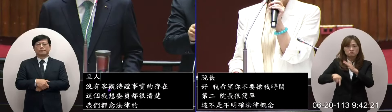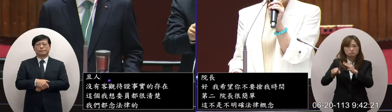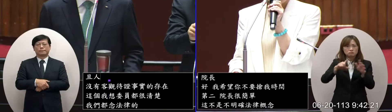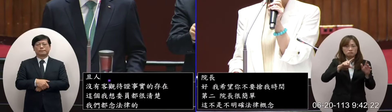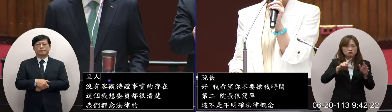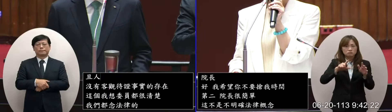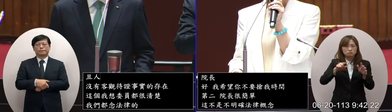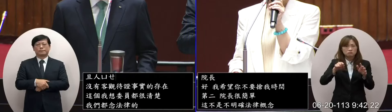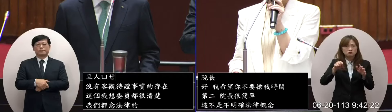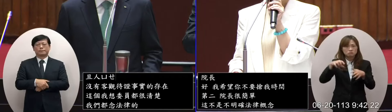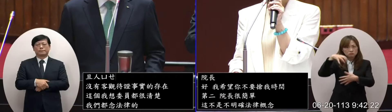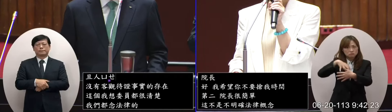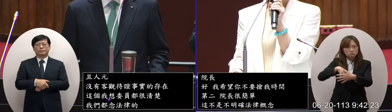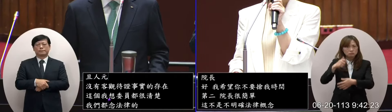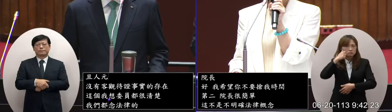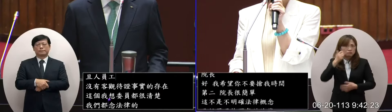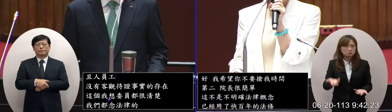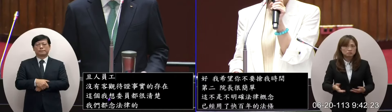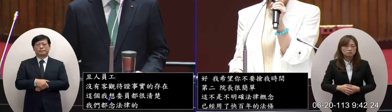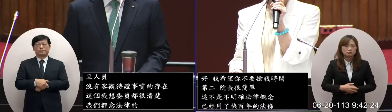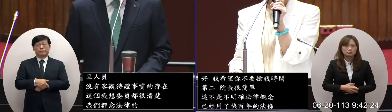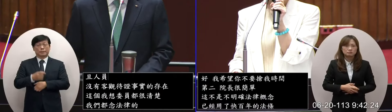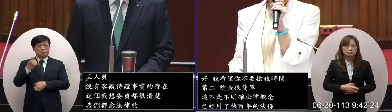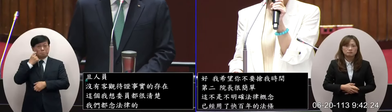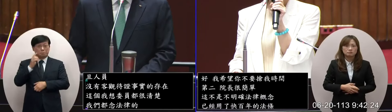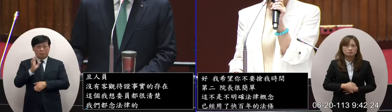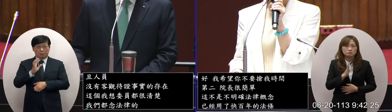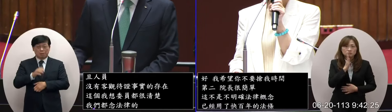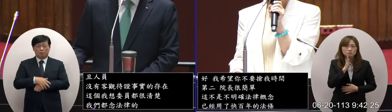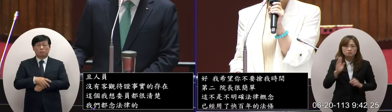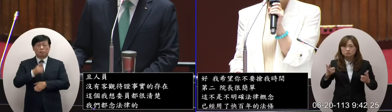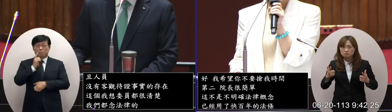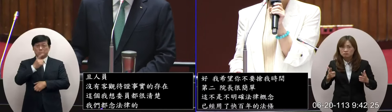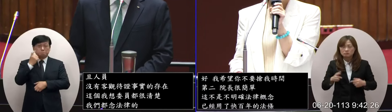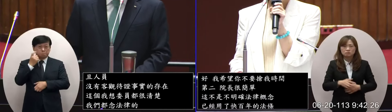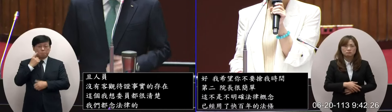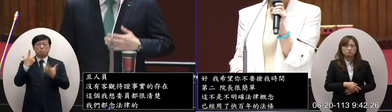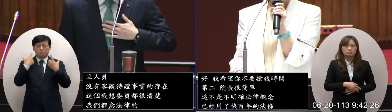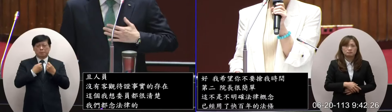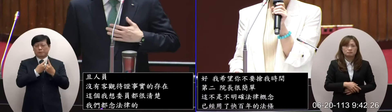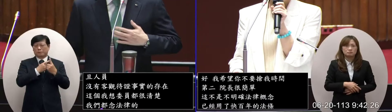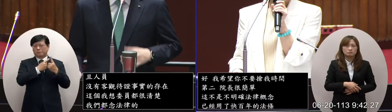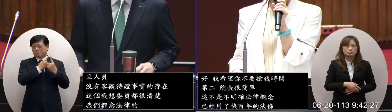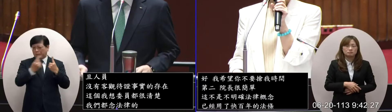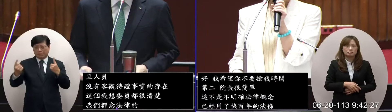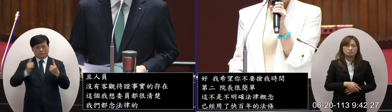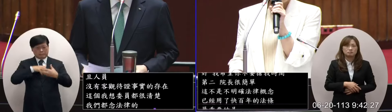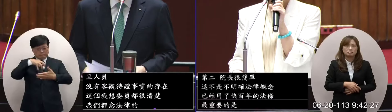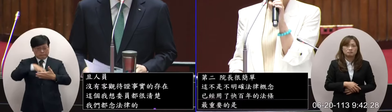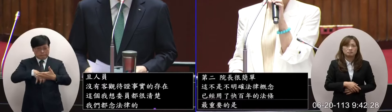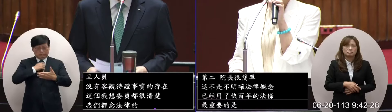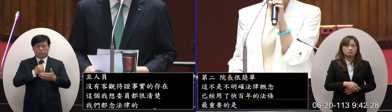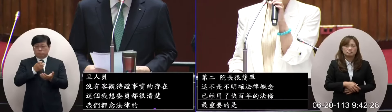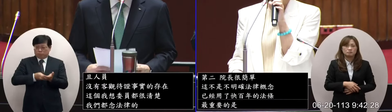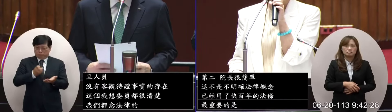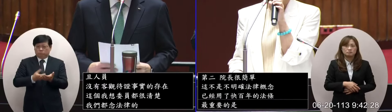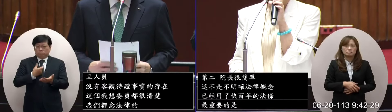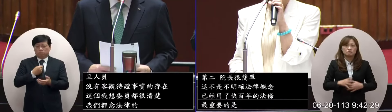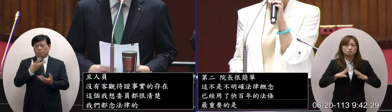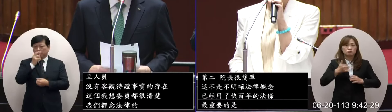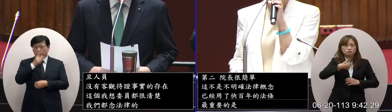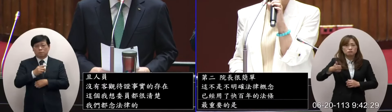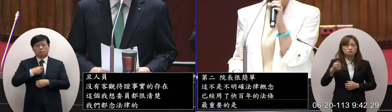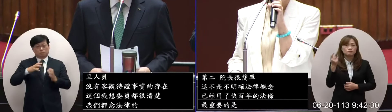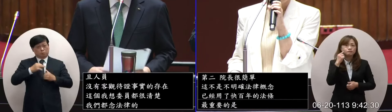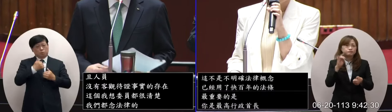难行的吗？你告诉我这句话。 不说谎是每一个人，不说谎是每一个人 自我内心自我的要求， 官员不说